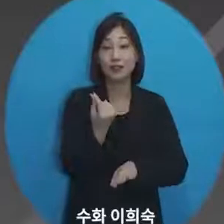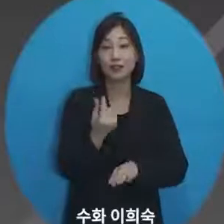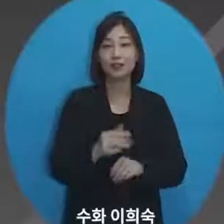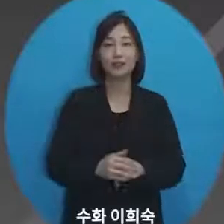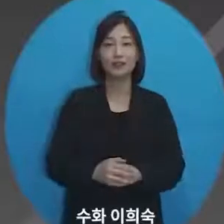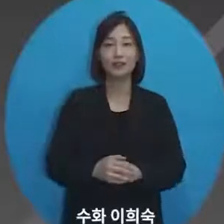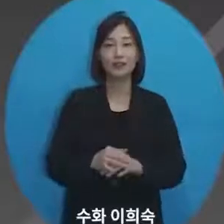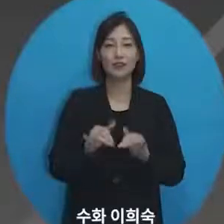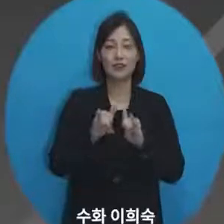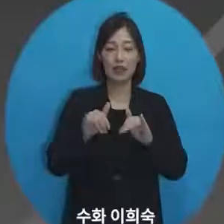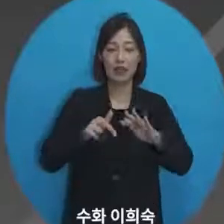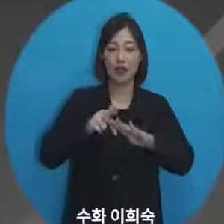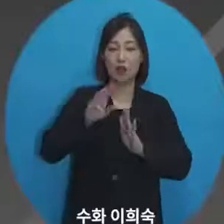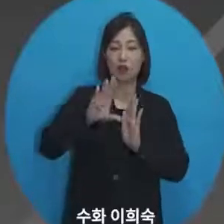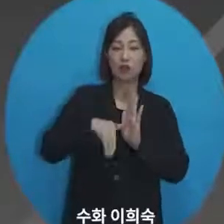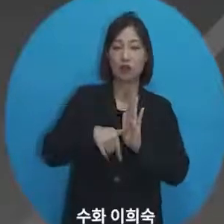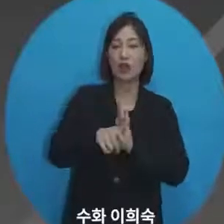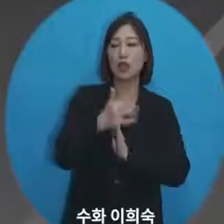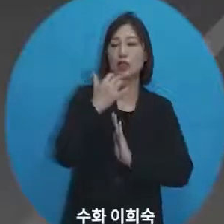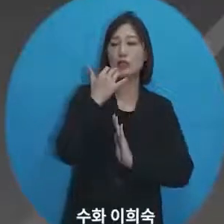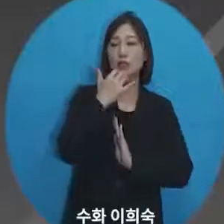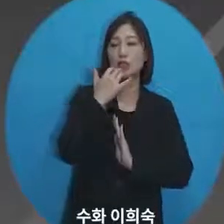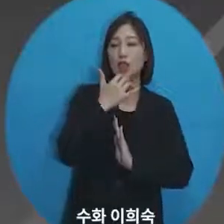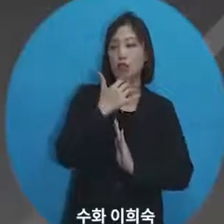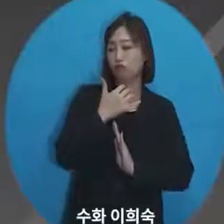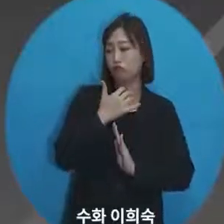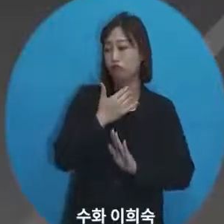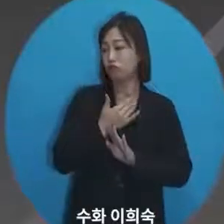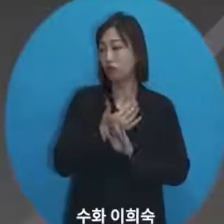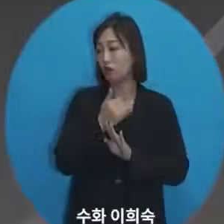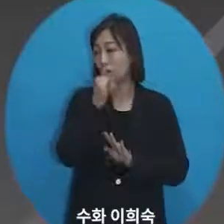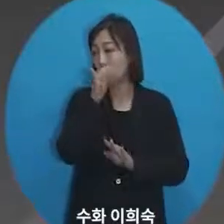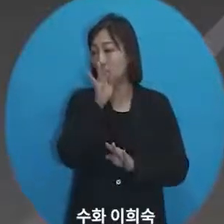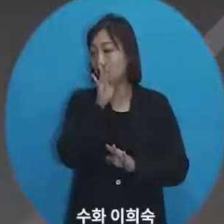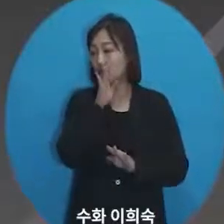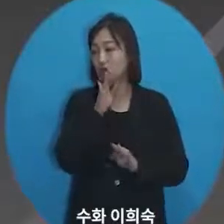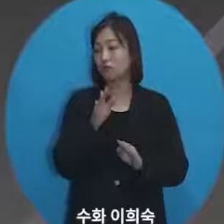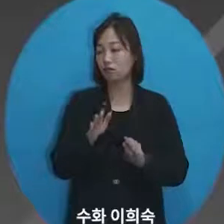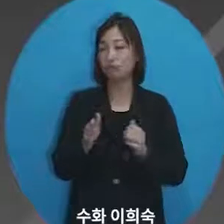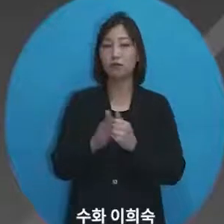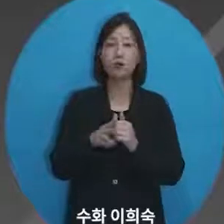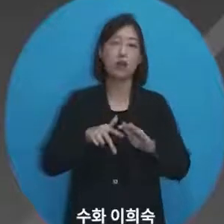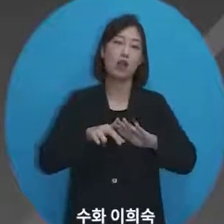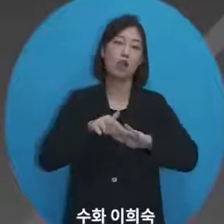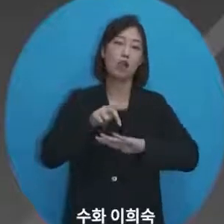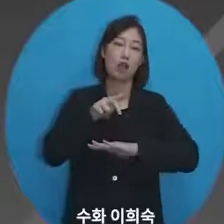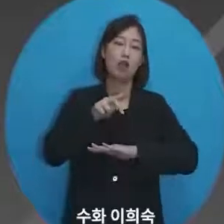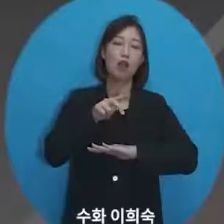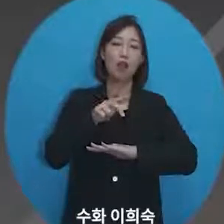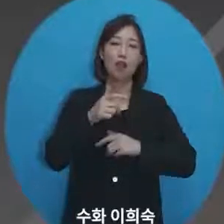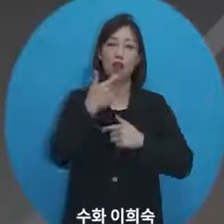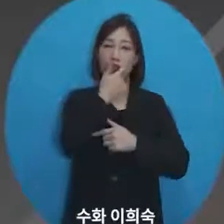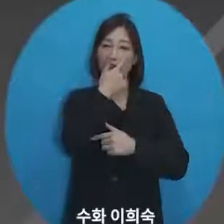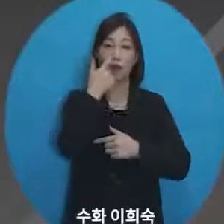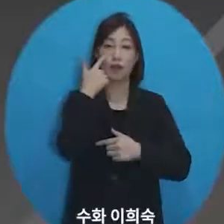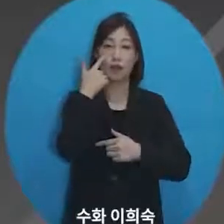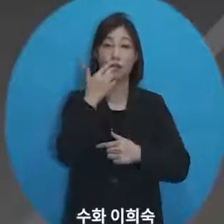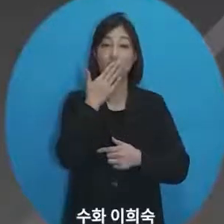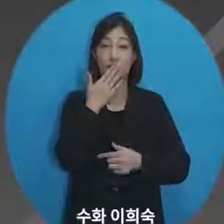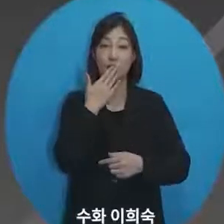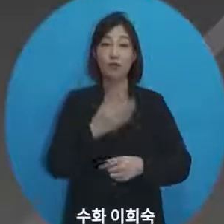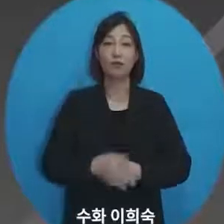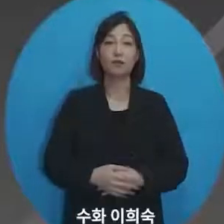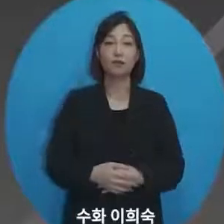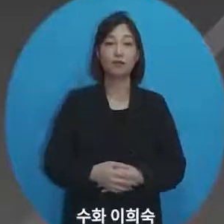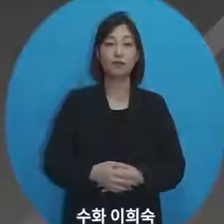옆면과 디딤면, 우리가 발로 밟고 다니는 그런 면을 색을 다르게 함으로써도 오르고 올라갈 때 그